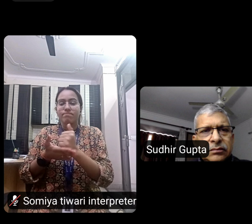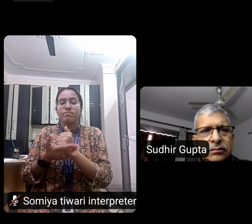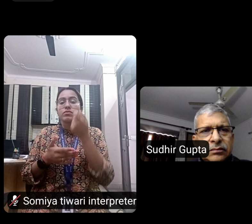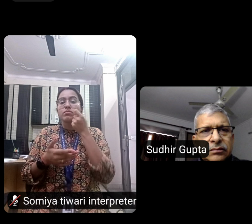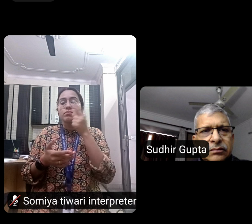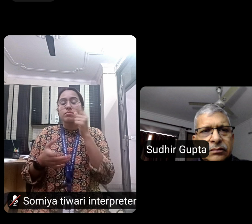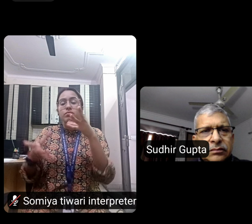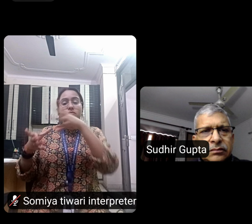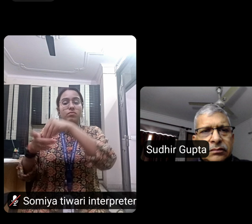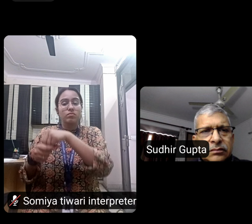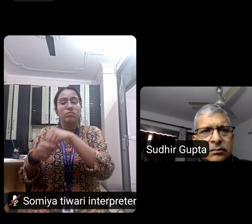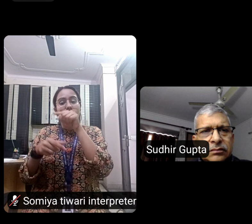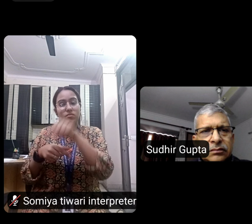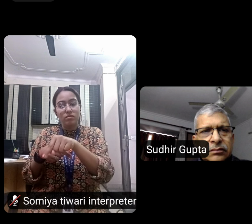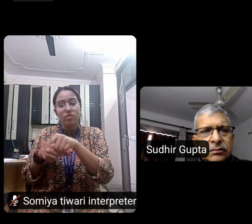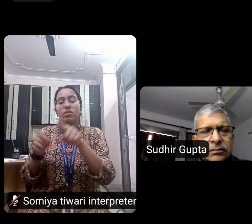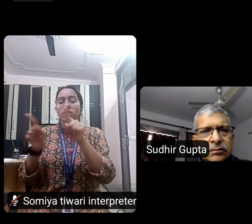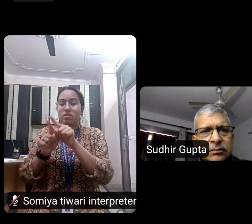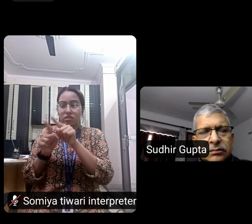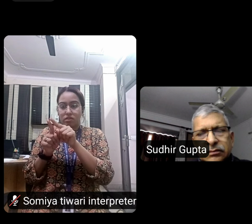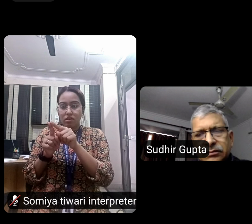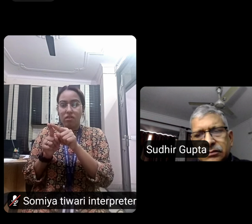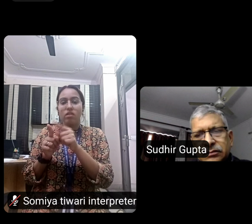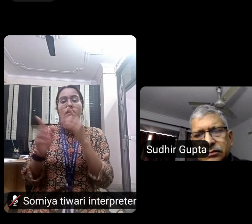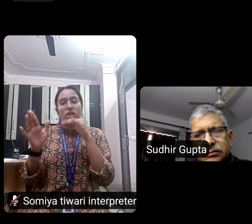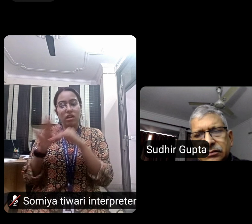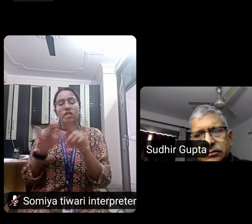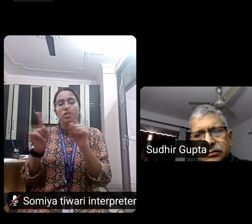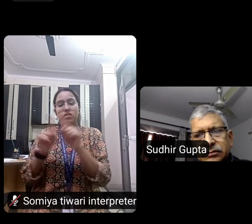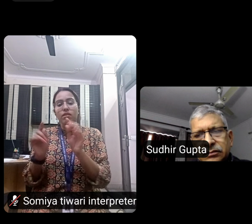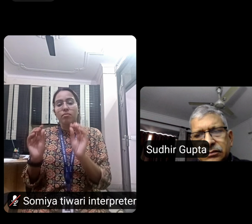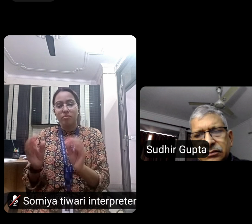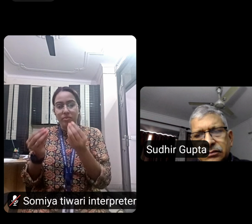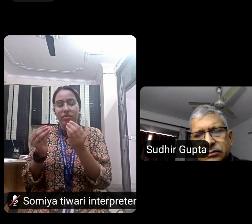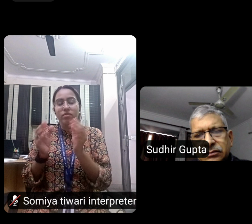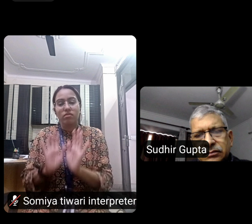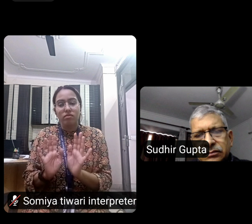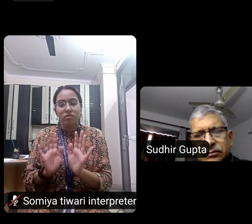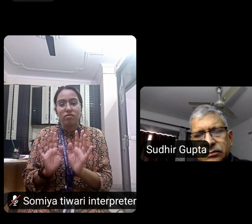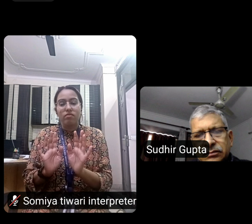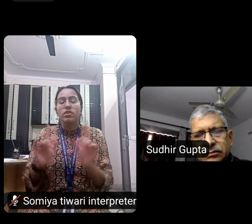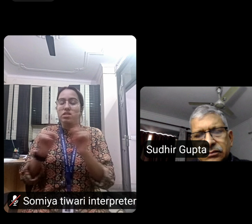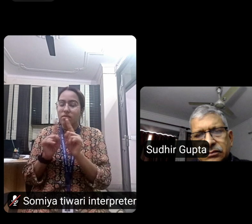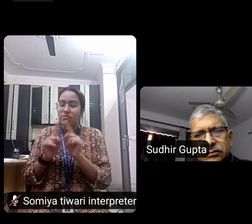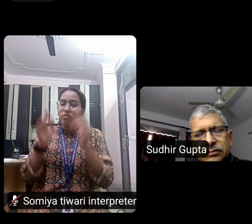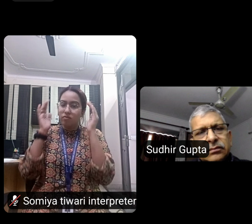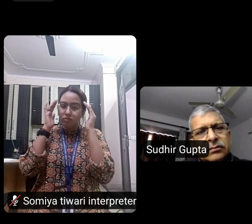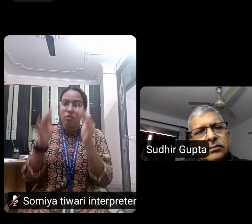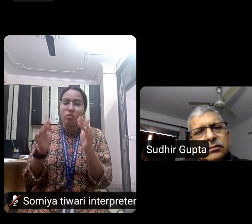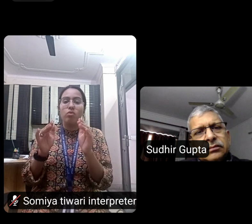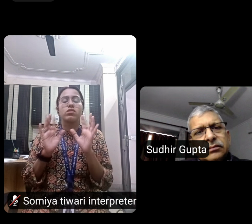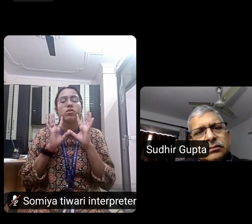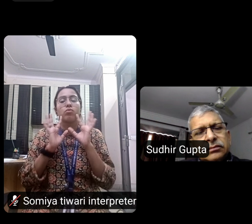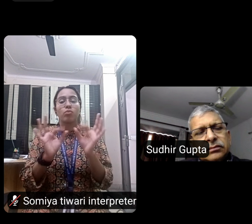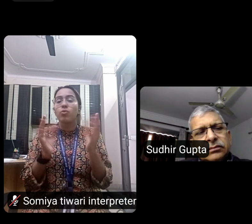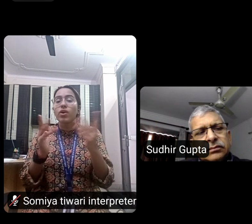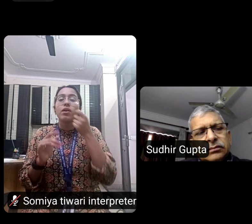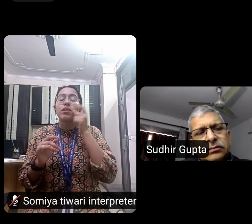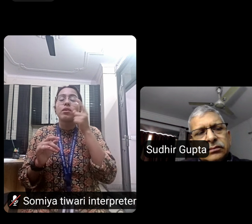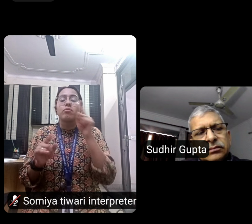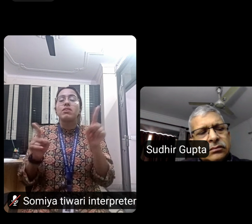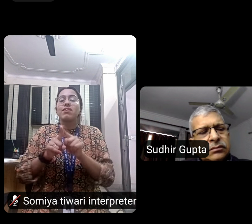इन्वॉल्वमेंट, हम जो है पेरेंट्स इन्वॉल्वमेंट में भी काफ़ी ज़्यादा फोकस करते हैं, क्योंकि पेरेंट्स आर द वन